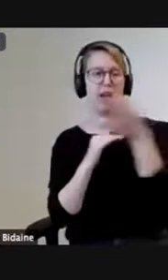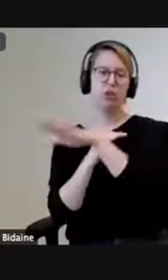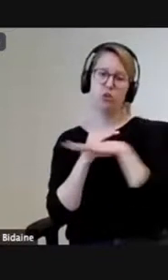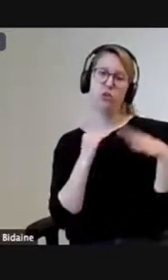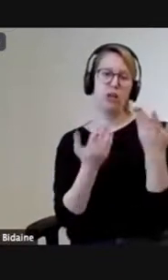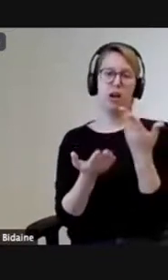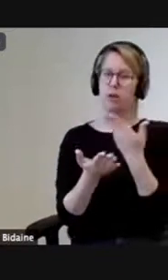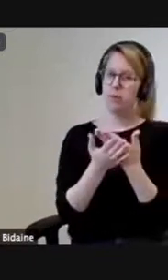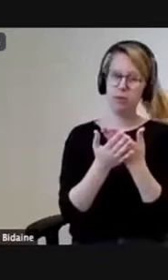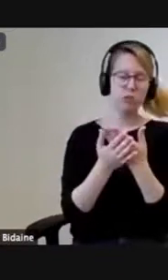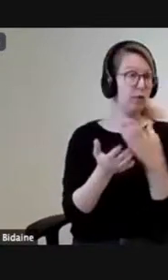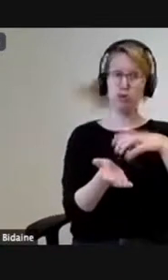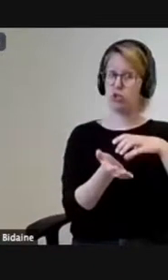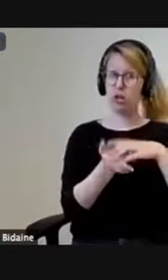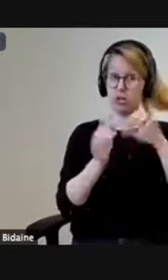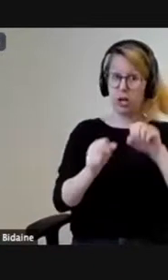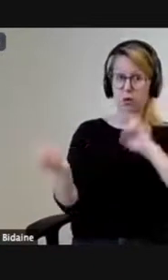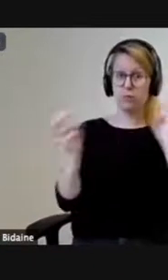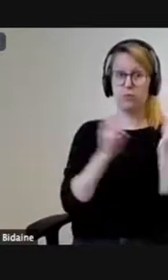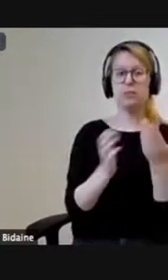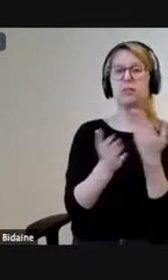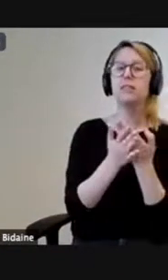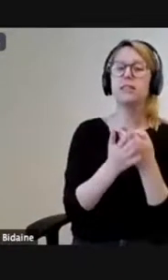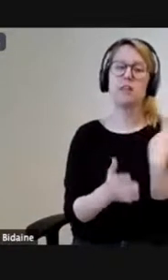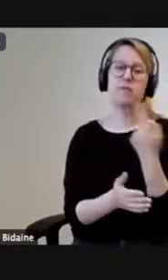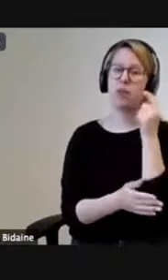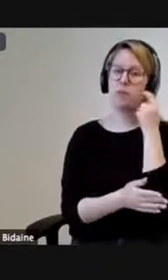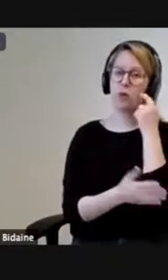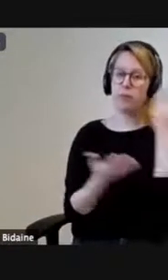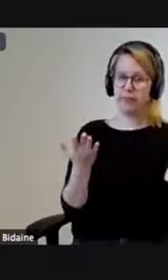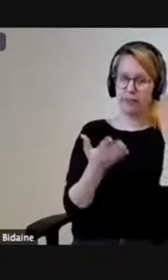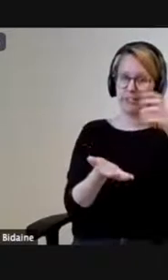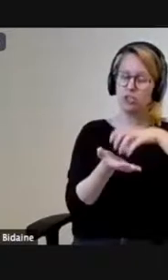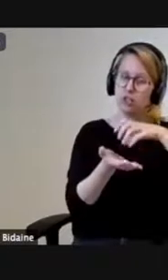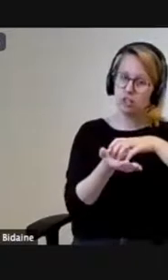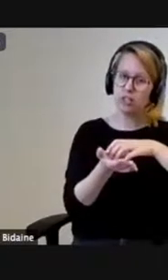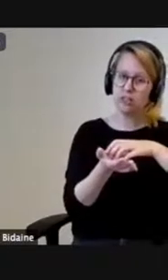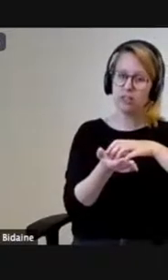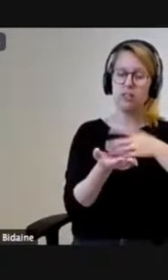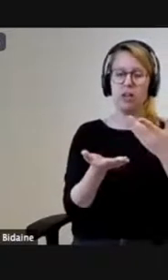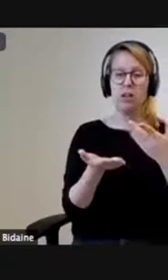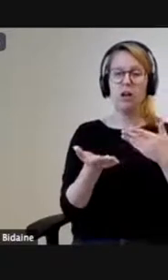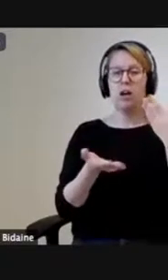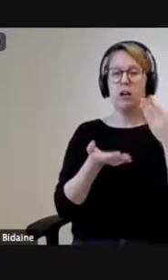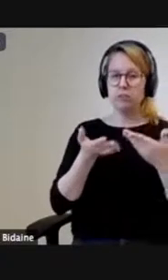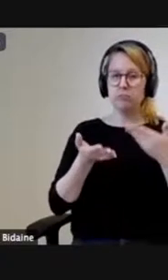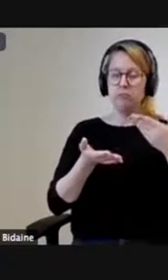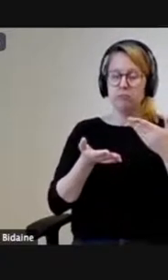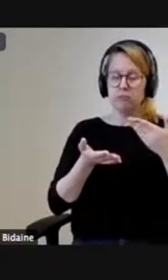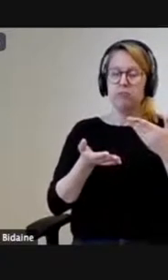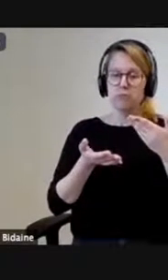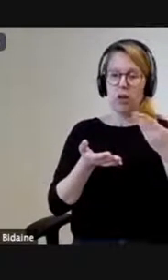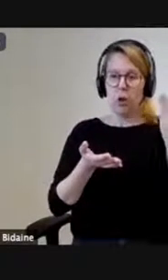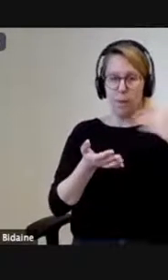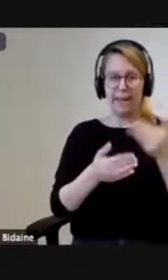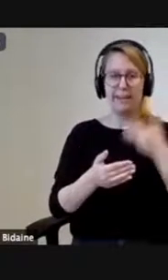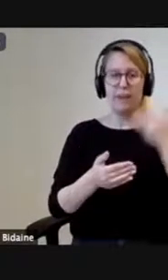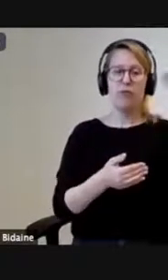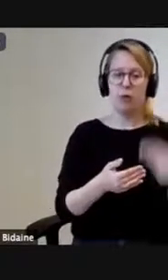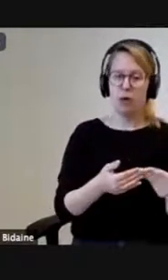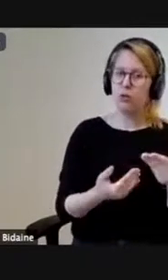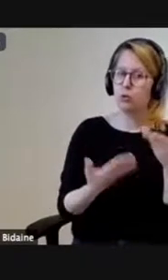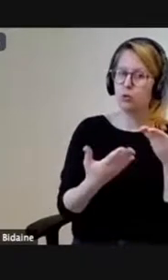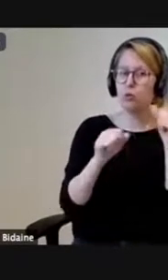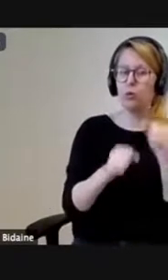lesquelles on met en avant les villes qui promeuvent l'accessibilité à travers notre